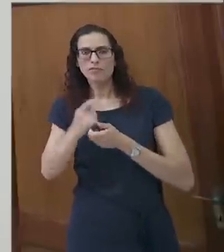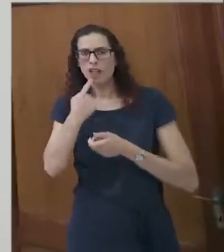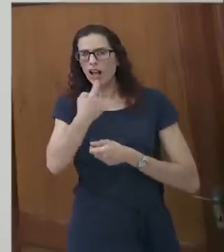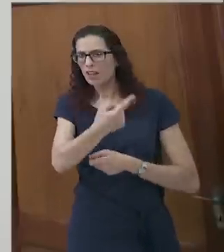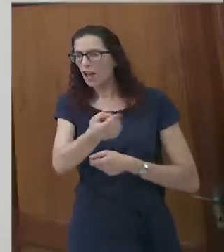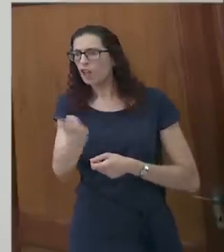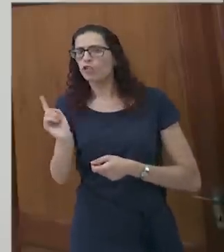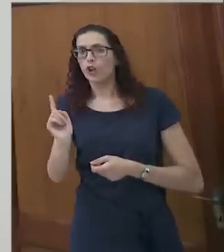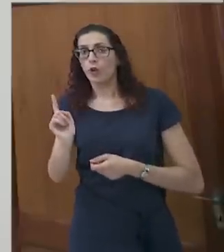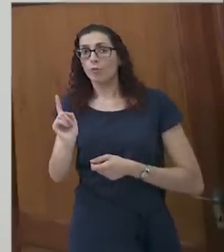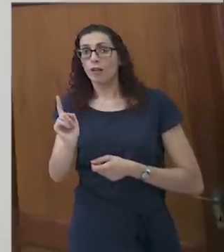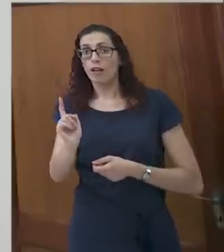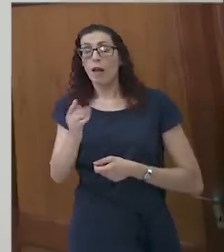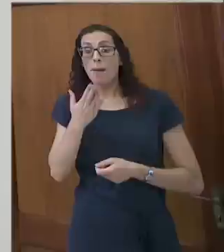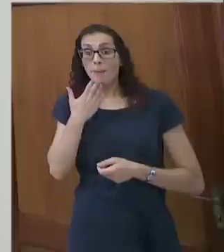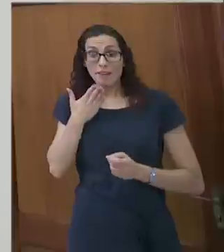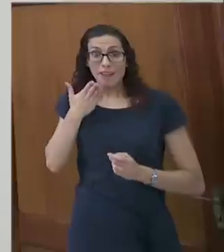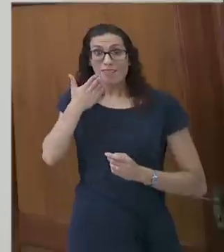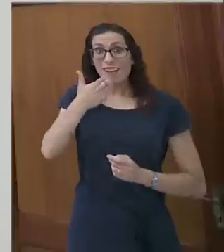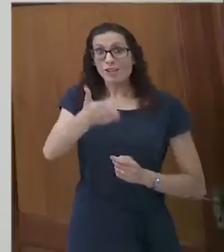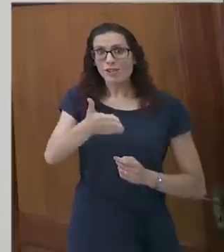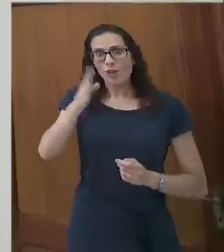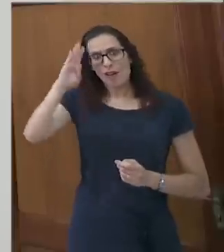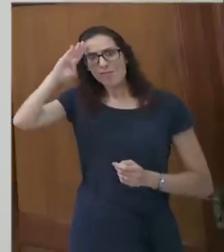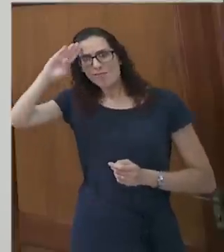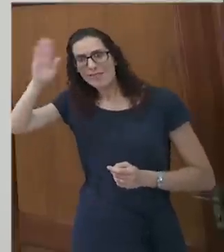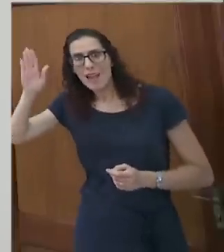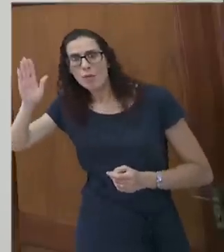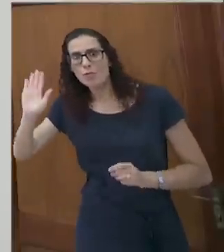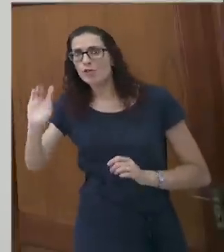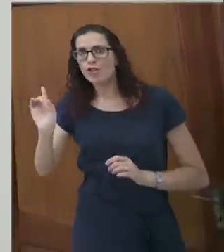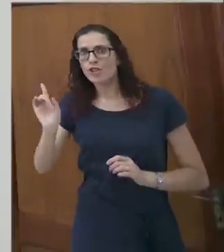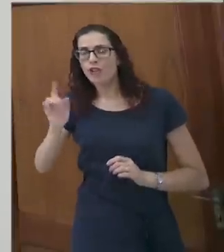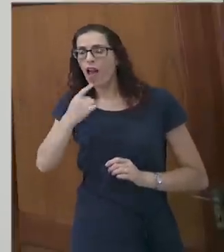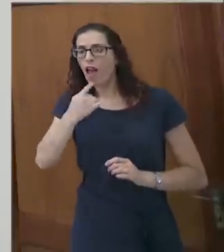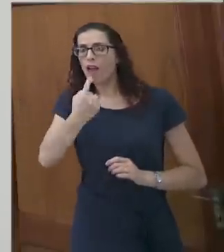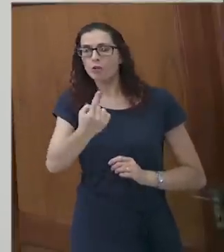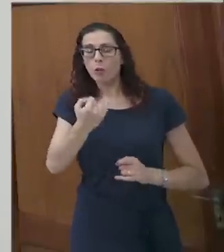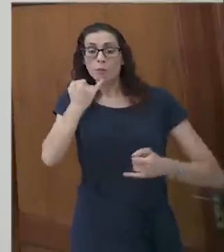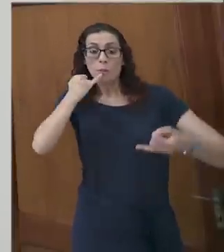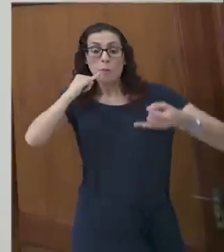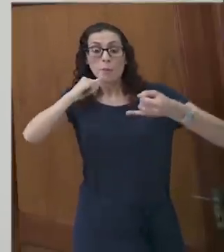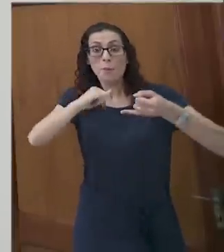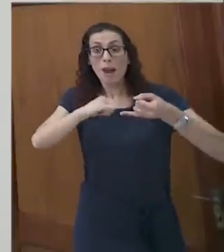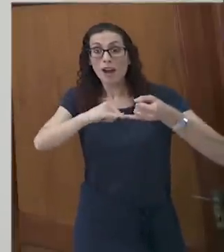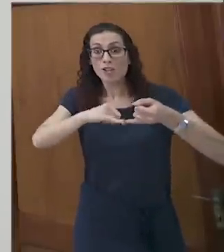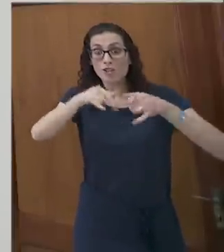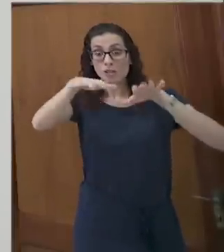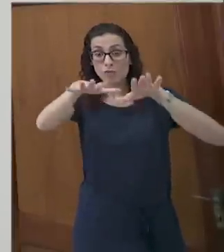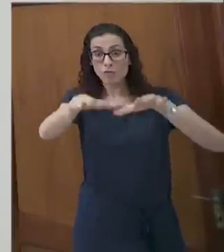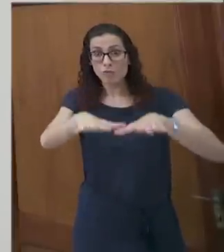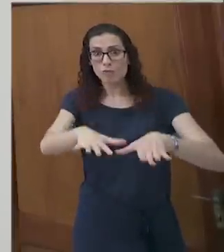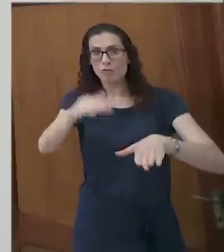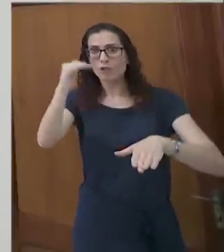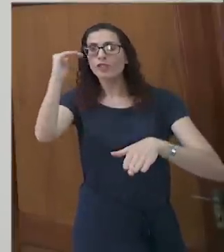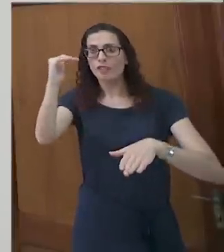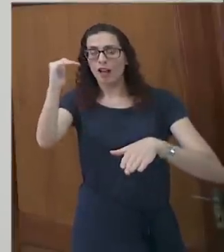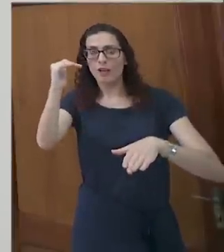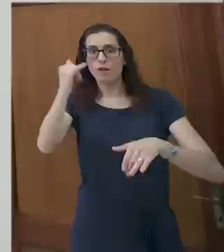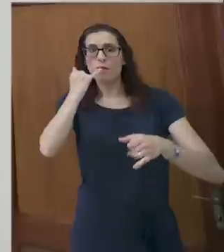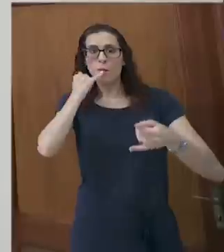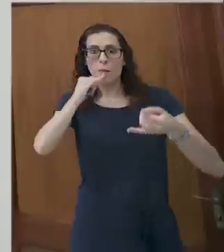Jgħidilhom it-tislima tagħkom da tkun sliem lil din id-dar. Li